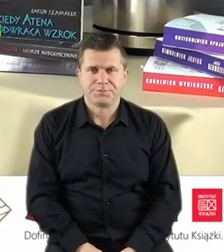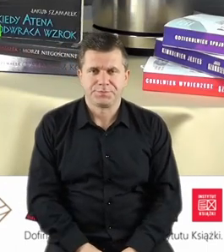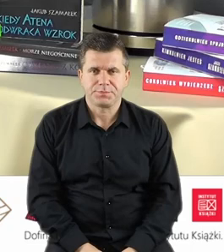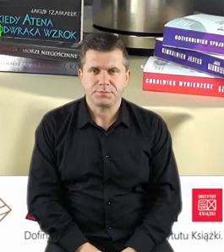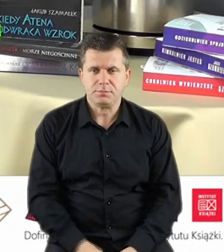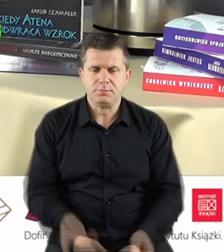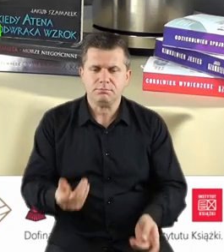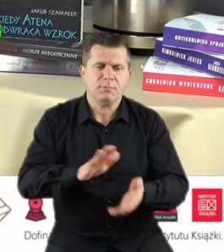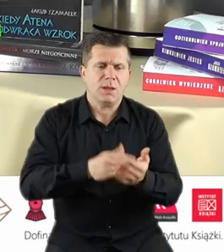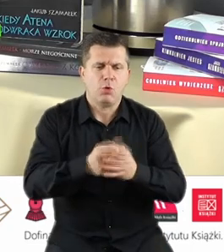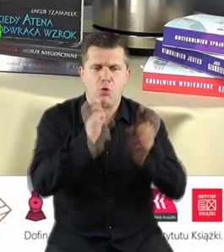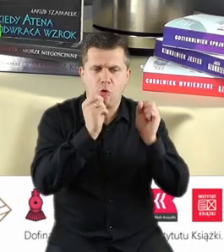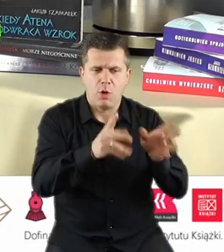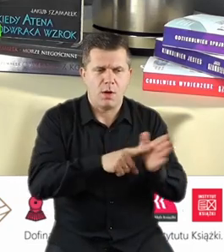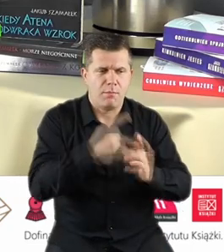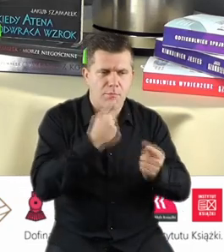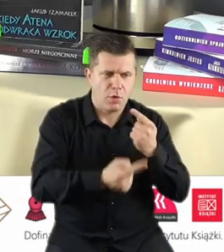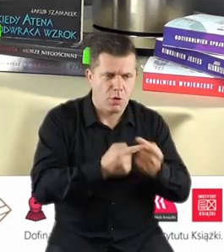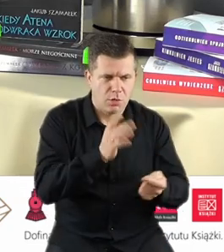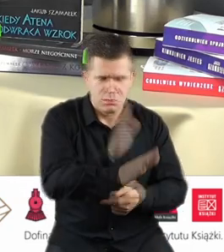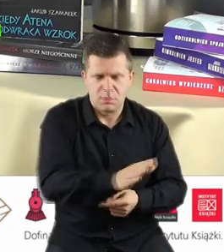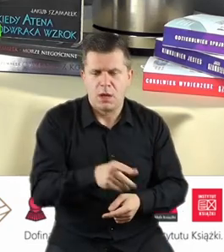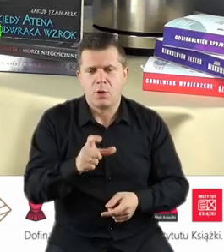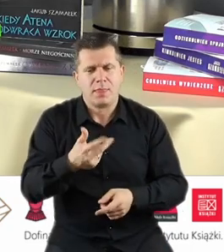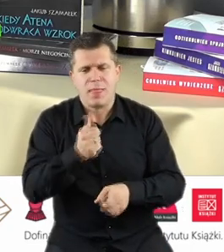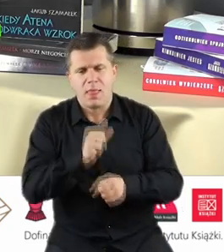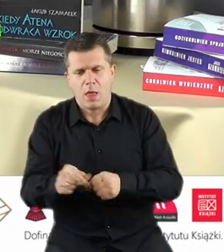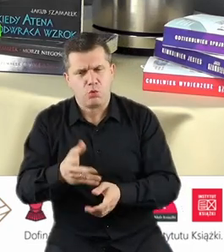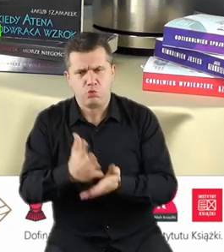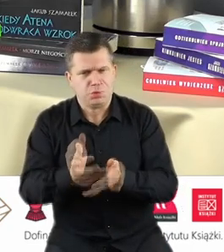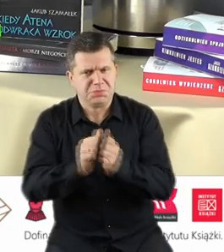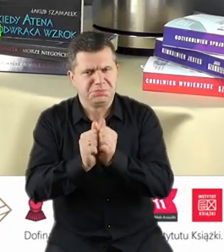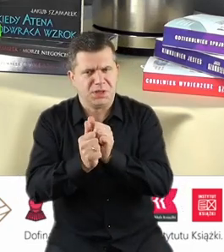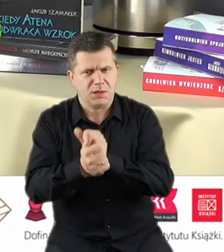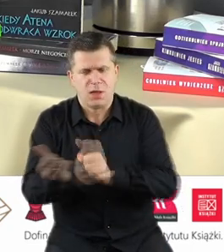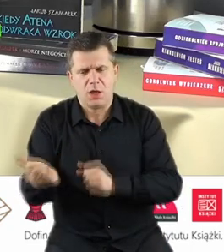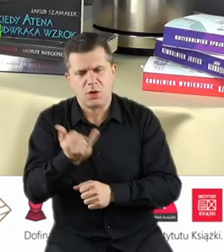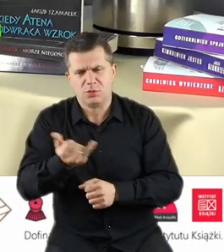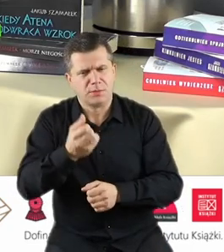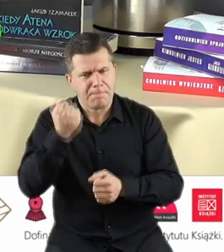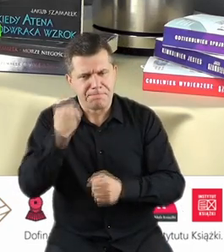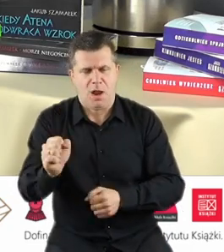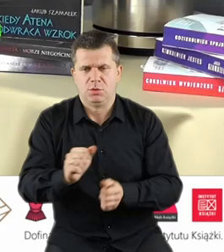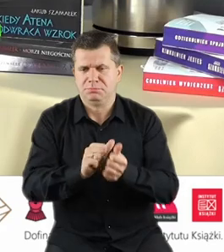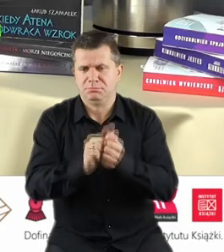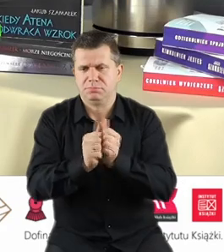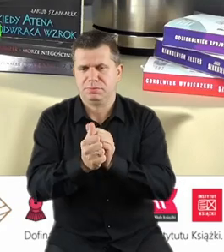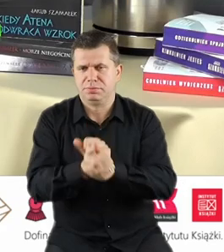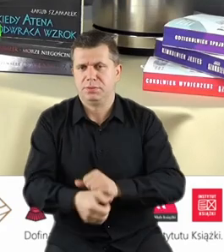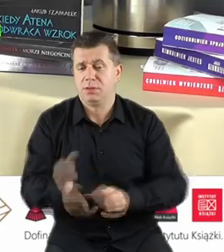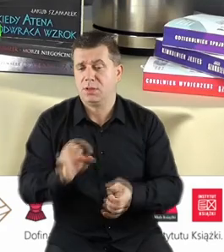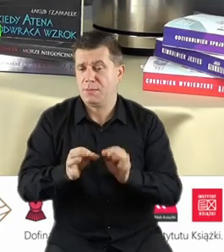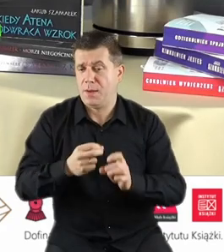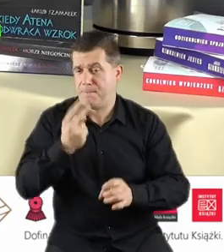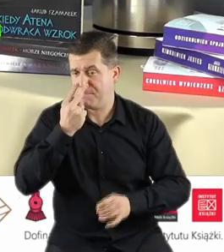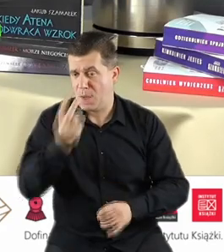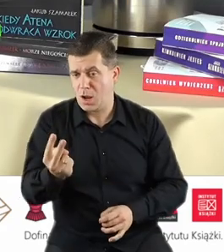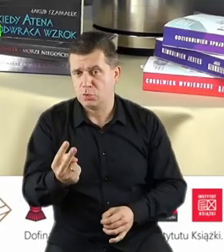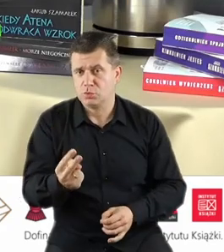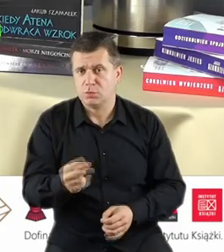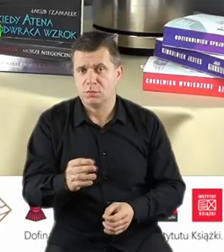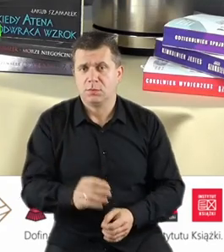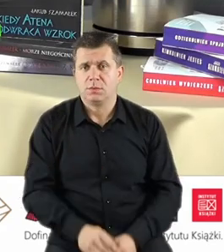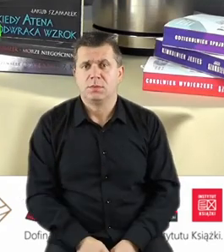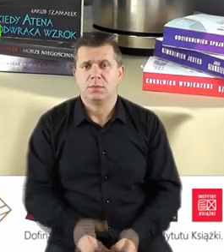okej, dla polityka, i co nie jest, już się bardzo zmieniają, ale się zmieniają jeszcze bardziej, bo jakbyśmy patrzyli na przykład, nie wiem, patrzymy